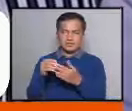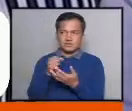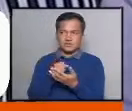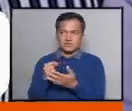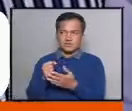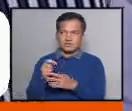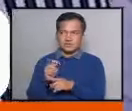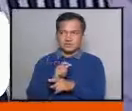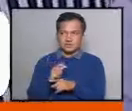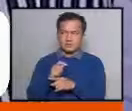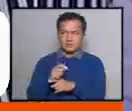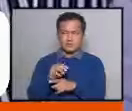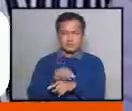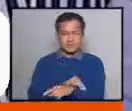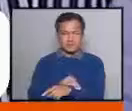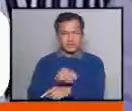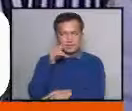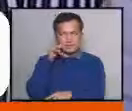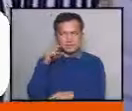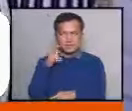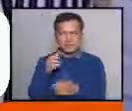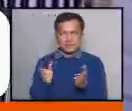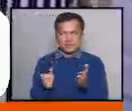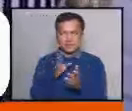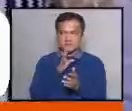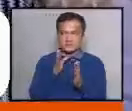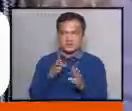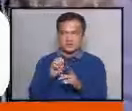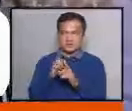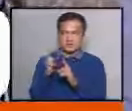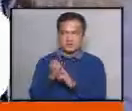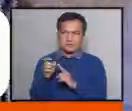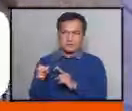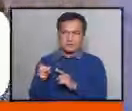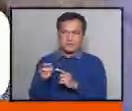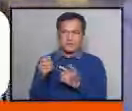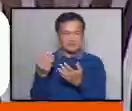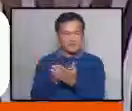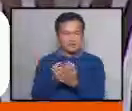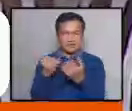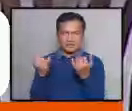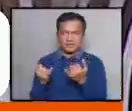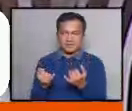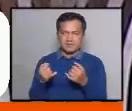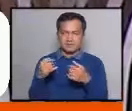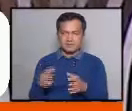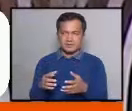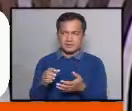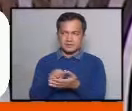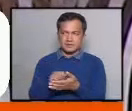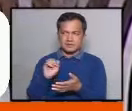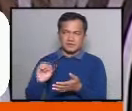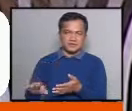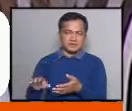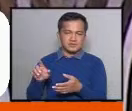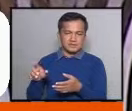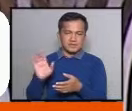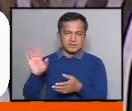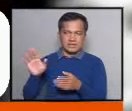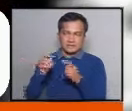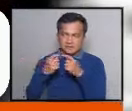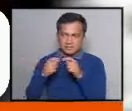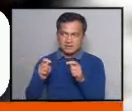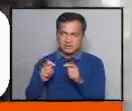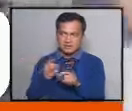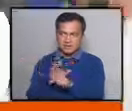training sa Makati kahapon. Motivational speaker at environmentalist na raw ang bago niyang image. Matapos mabasura ang